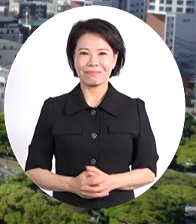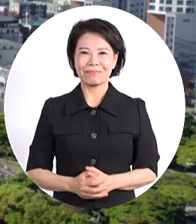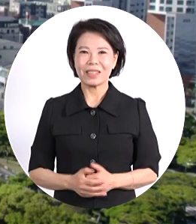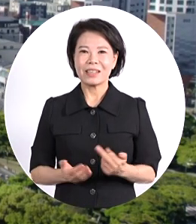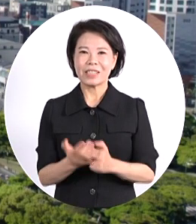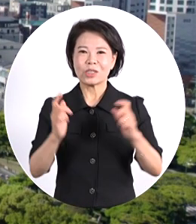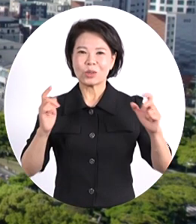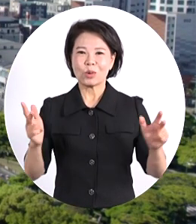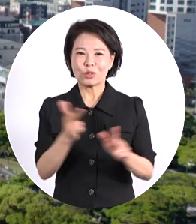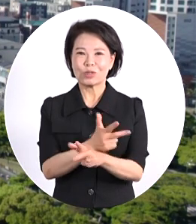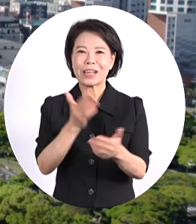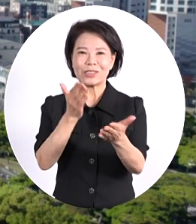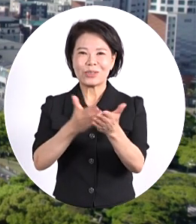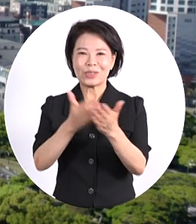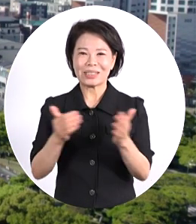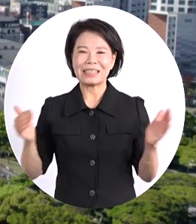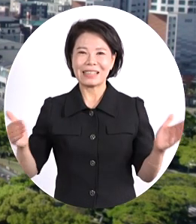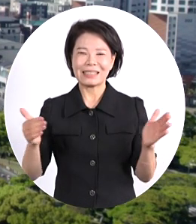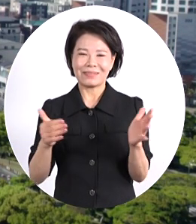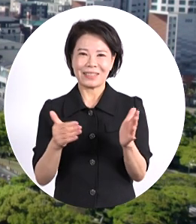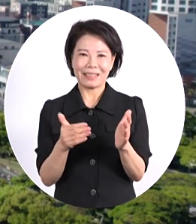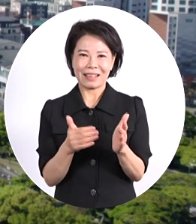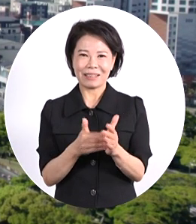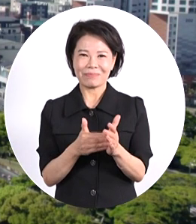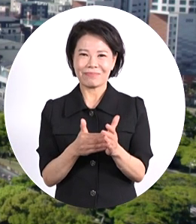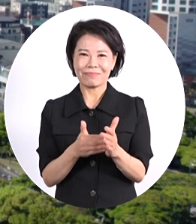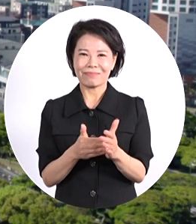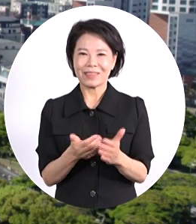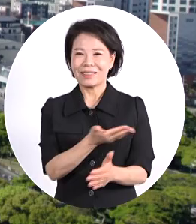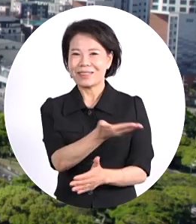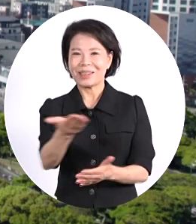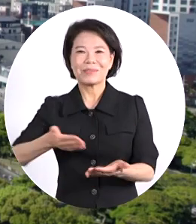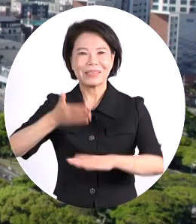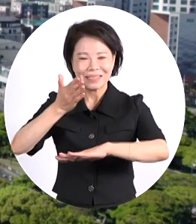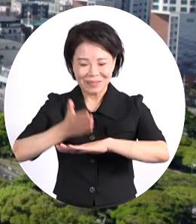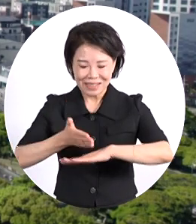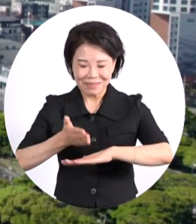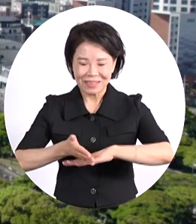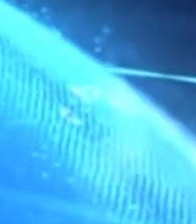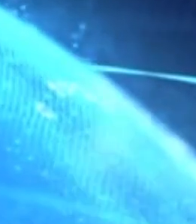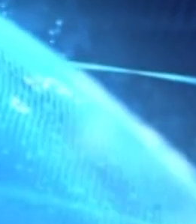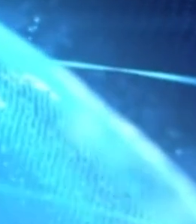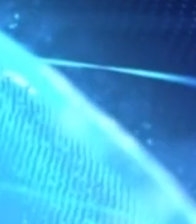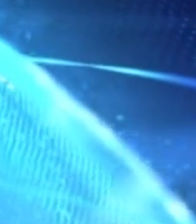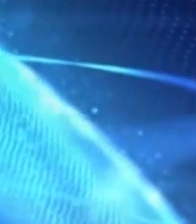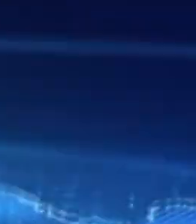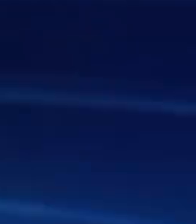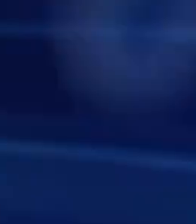지금까지 위클리 제주였습니다. 시청해주셔서 감사합니다.